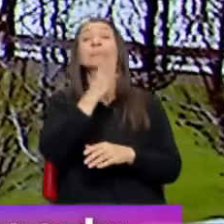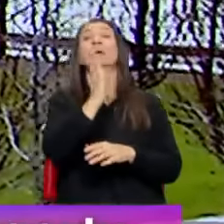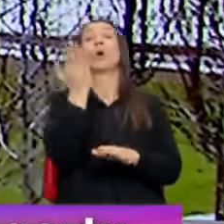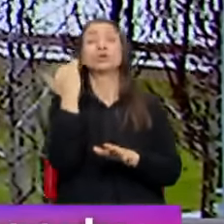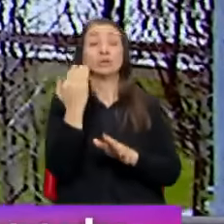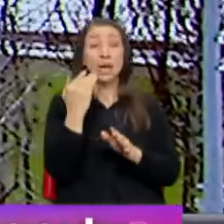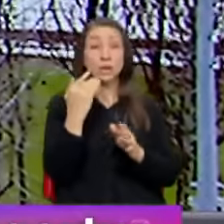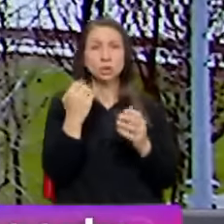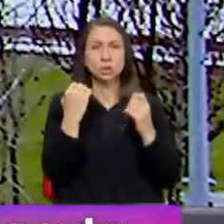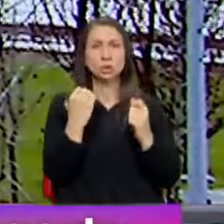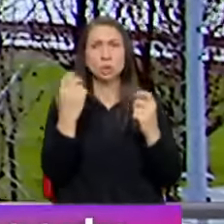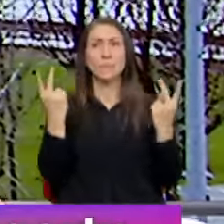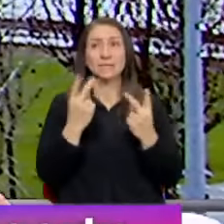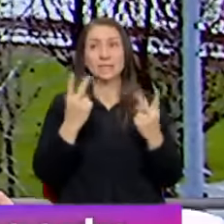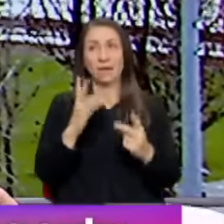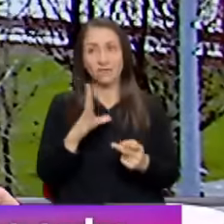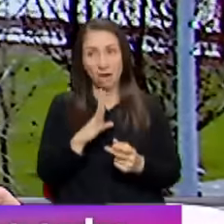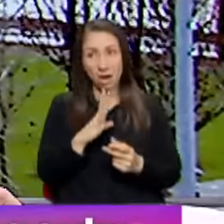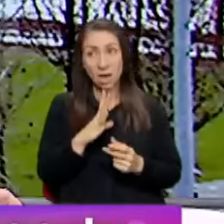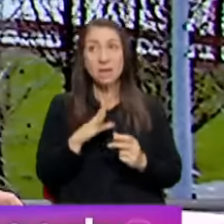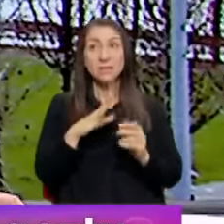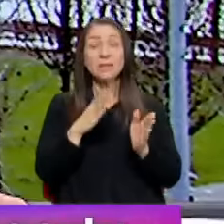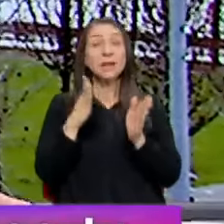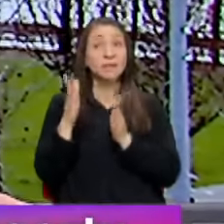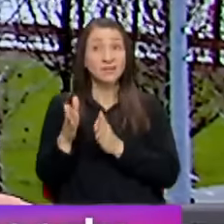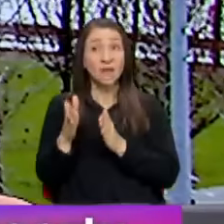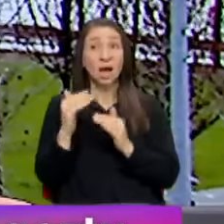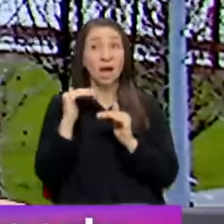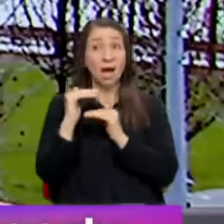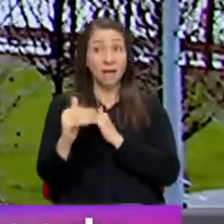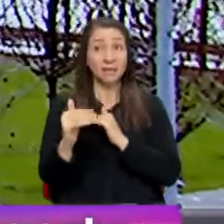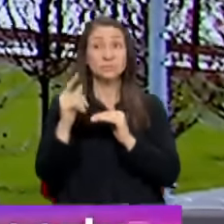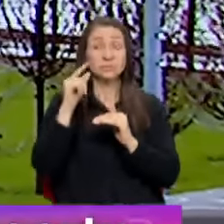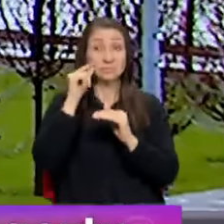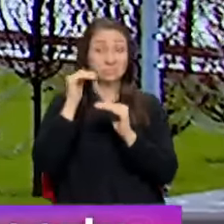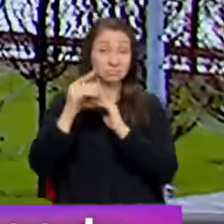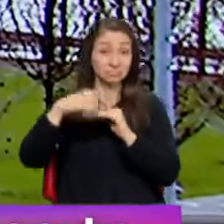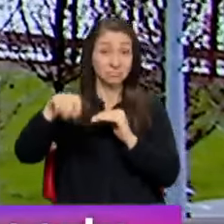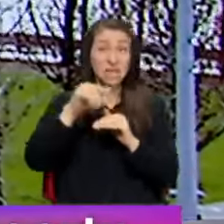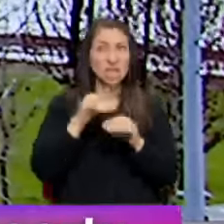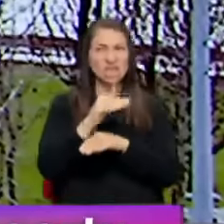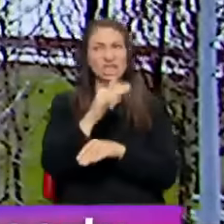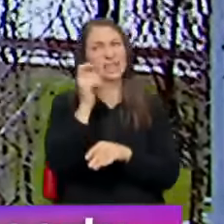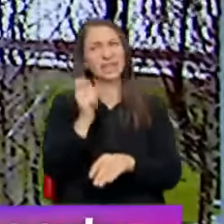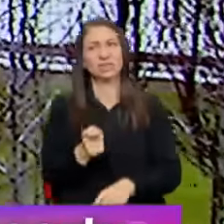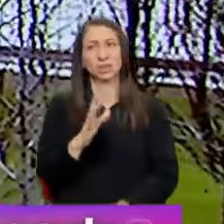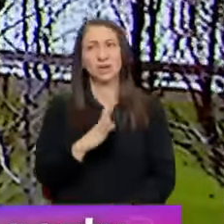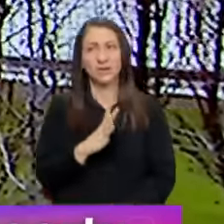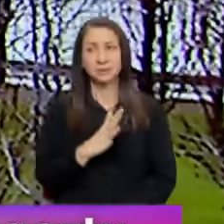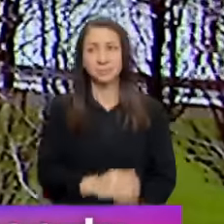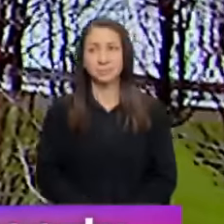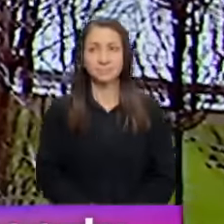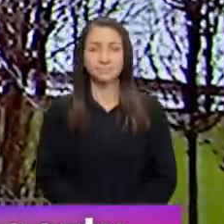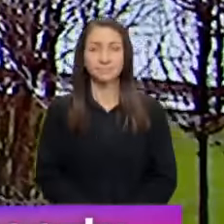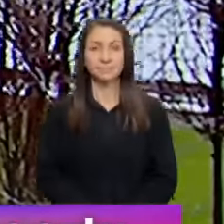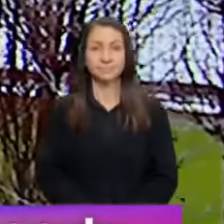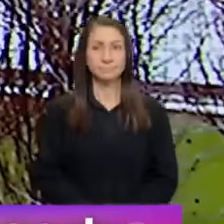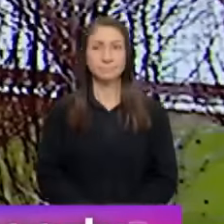vermiş olduğu güçlü mesajlar var. Diğer tarafta da halkın, vatandaşın yaşadığı gerçekler.